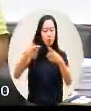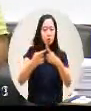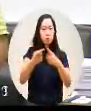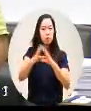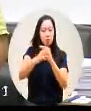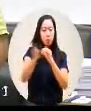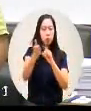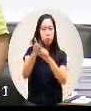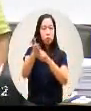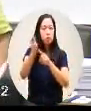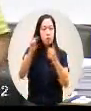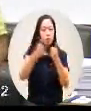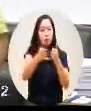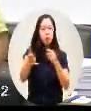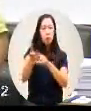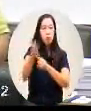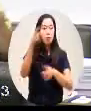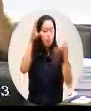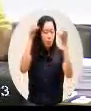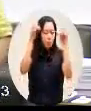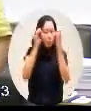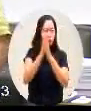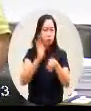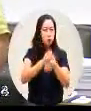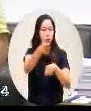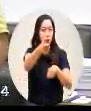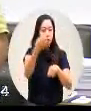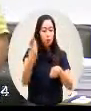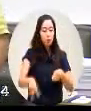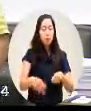议员，伊学习，包括